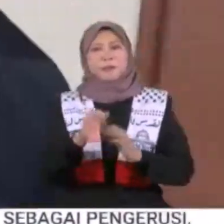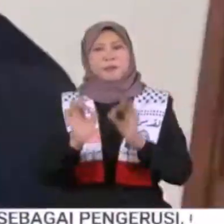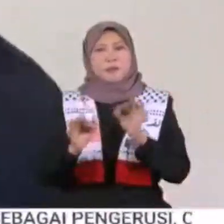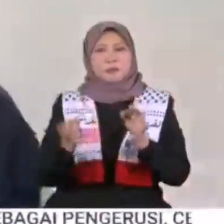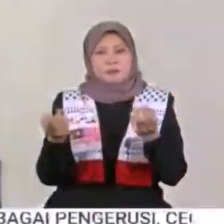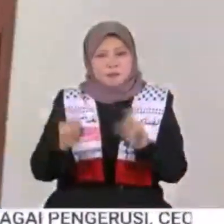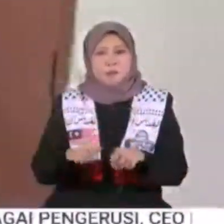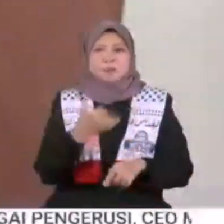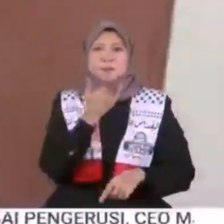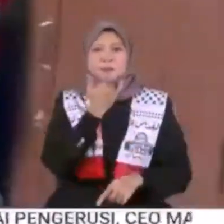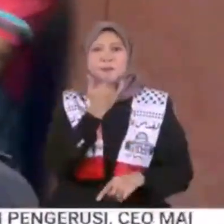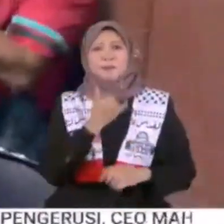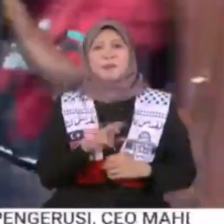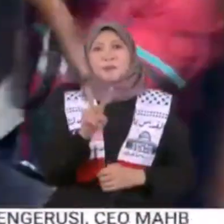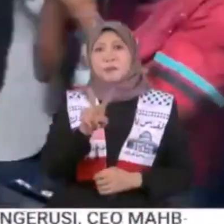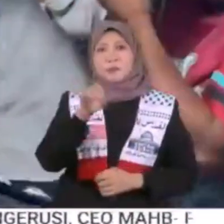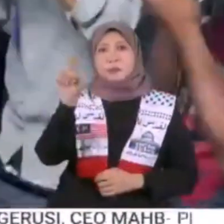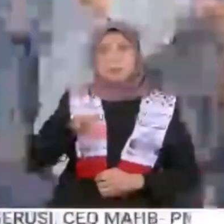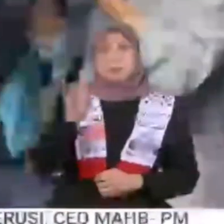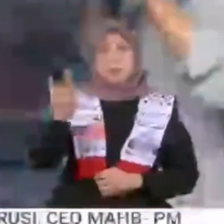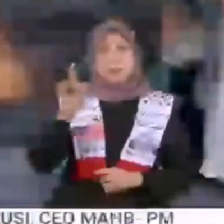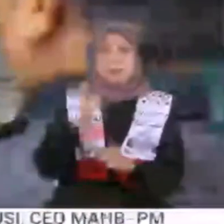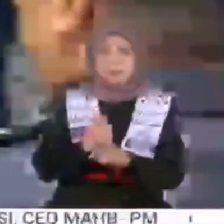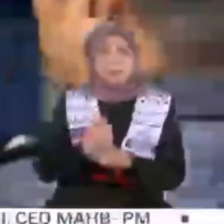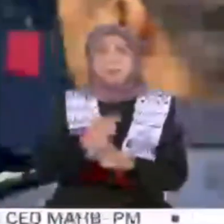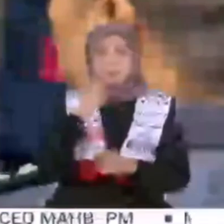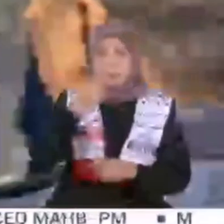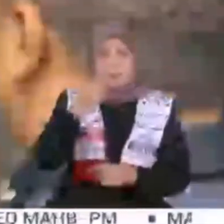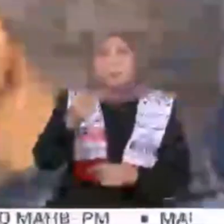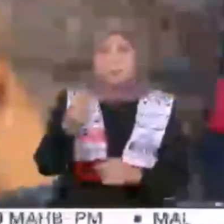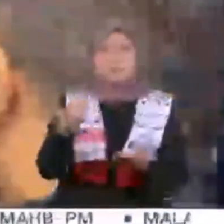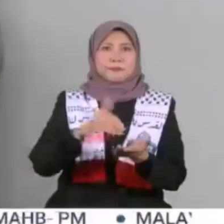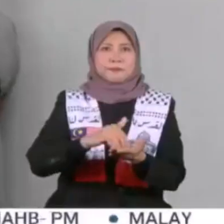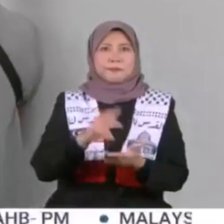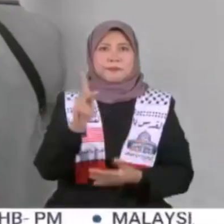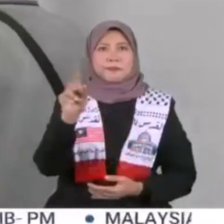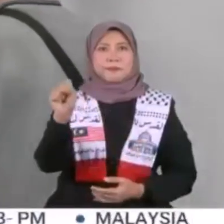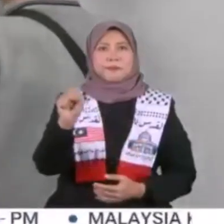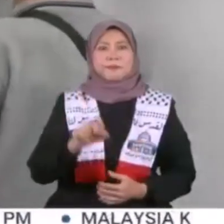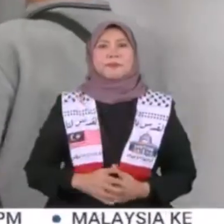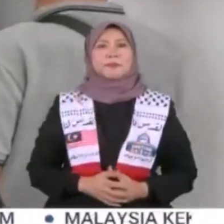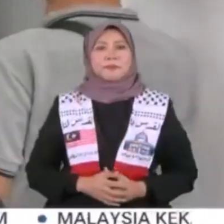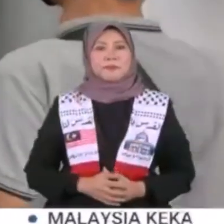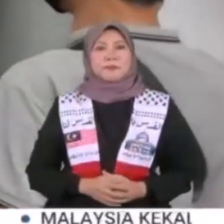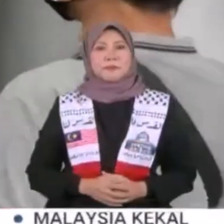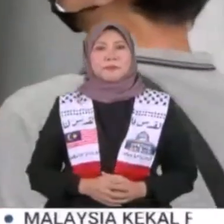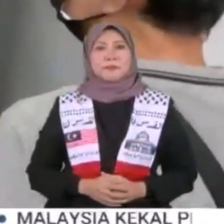jika sabit kesalahan. 20 Ogos ditetapkan untuk sebutan semula kes.